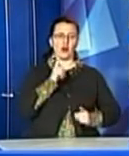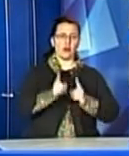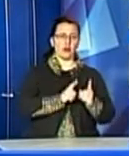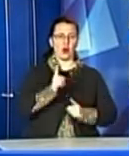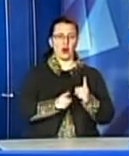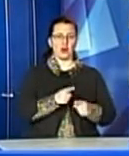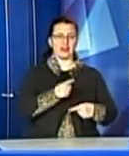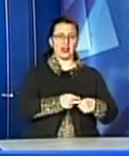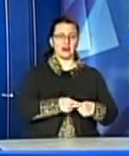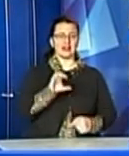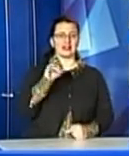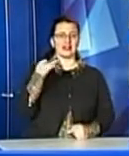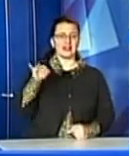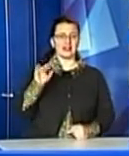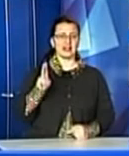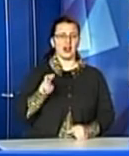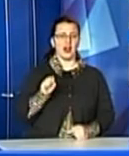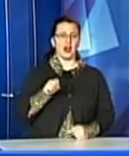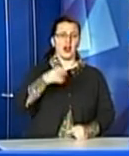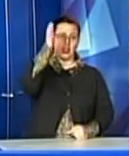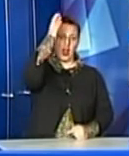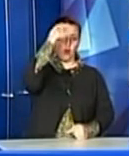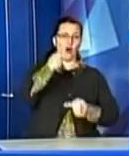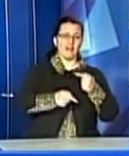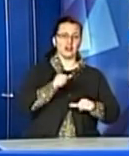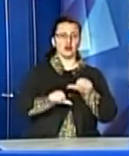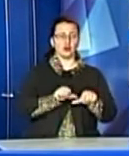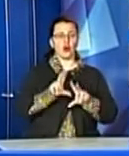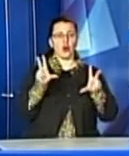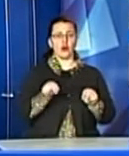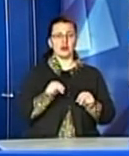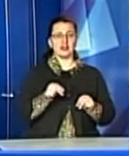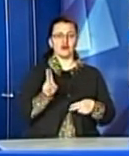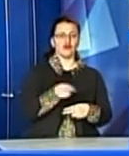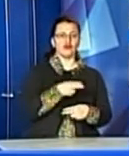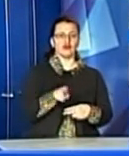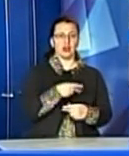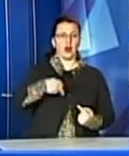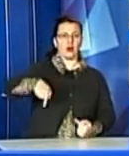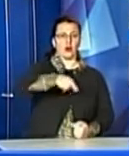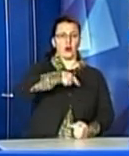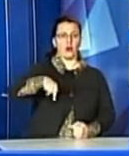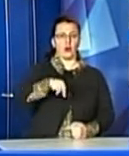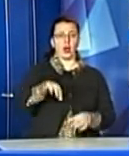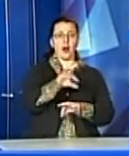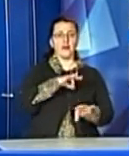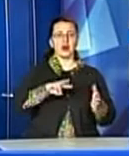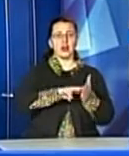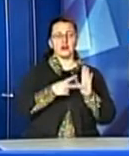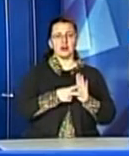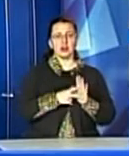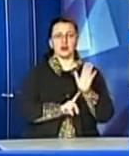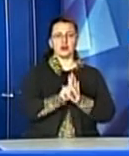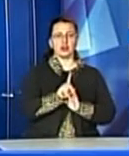переоблаштують. На перетині вулиць Стрийська, Наукова. Вже наступного року обіцяють регульоване кільце. Проект планують впровадити за